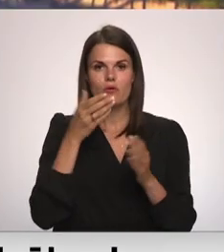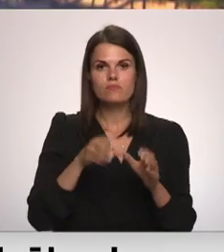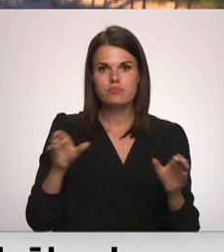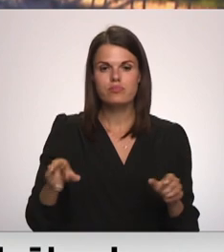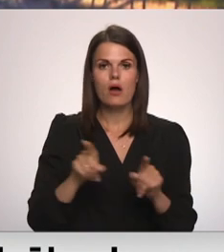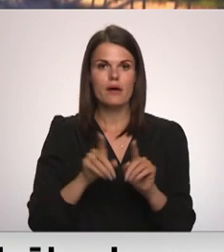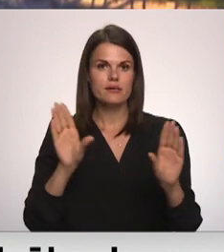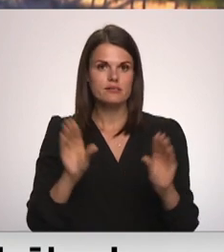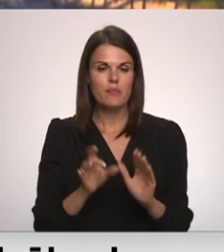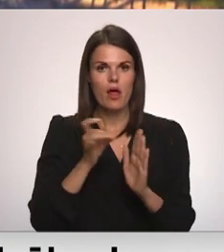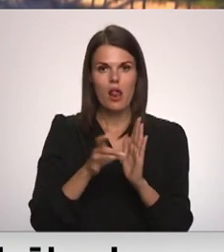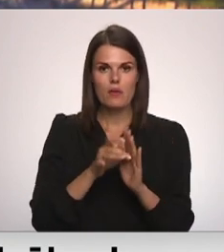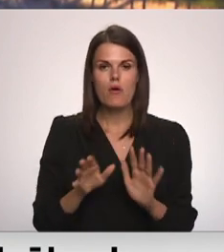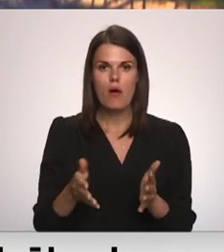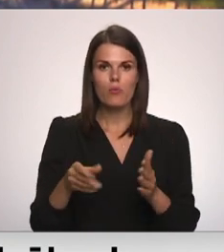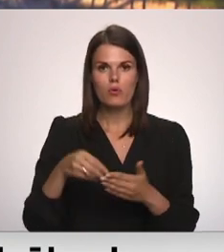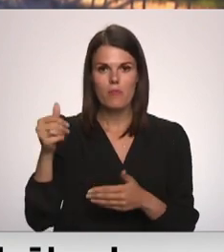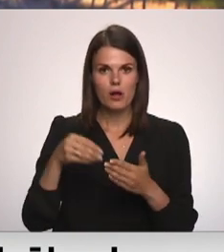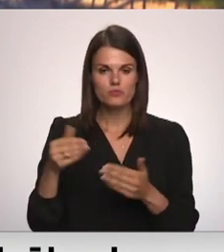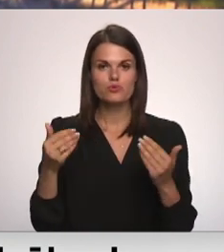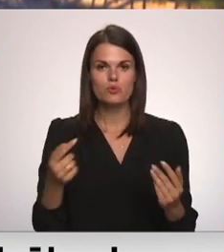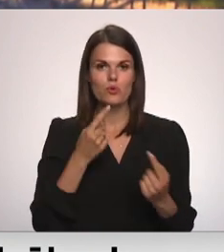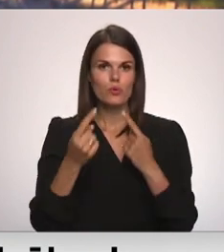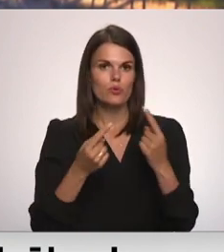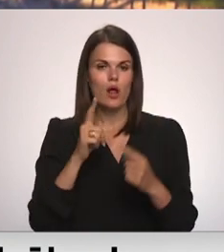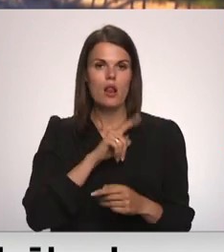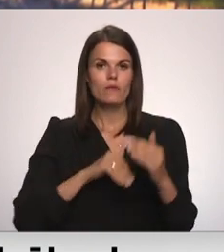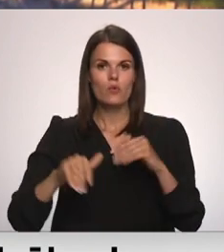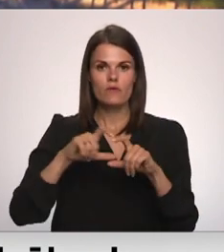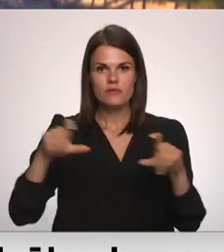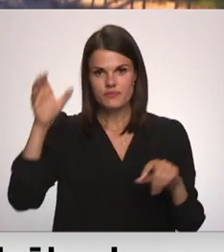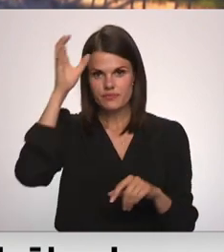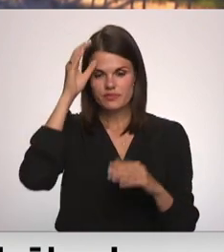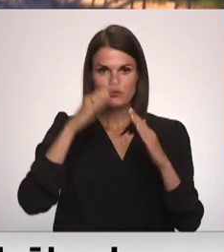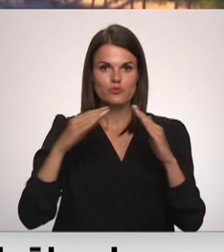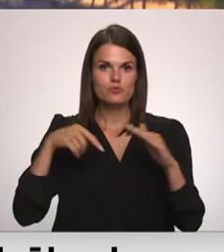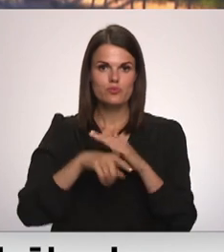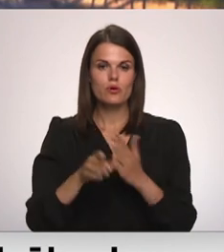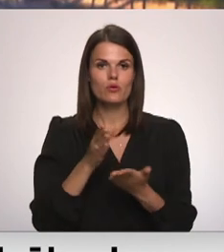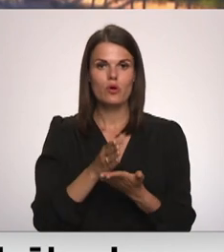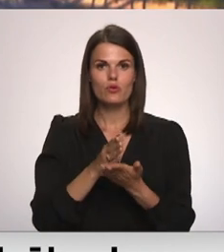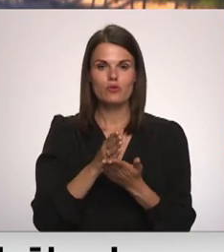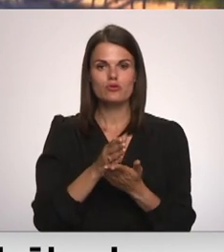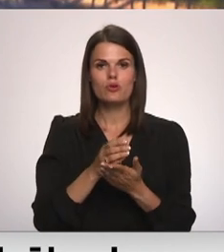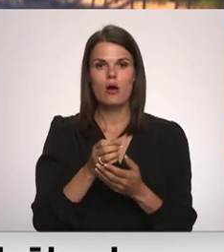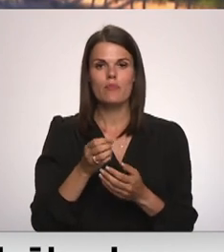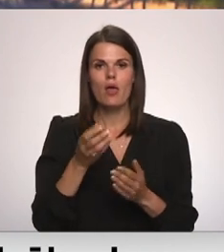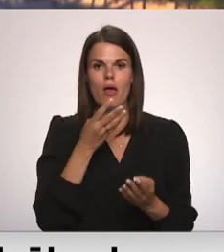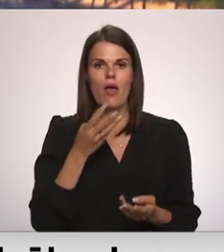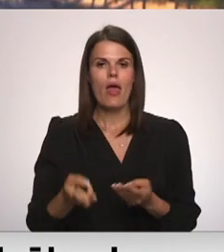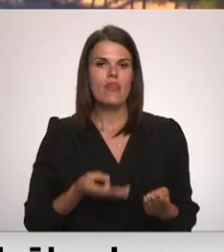ievērojami samazināt elektrības un apkuras rēķinu, šodien runāja Latvijas Universitātes zinātņu mājā notiekošajā Energo